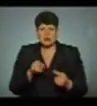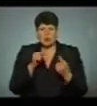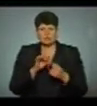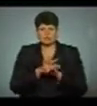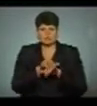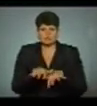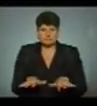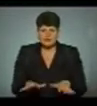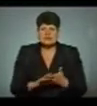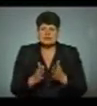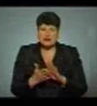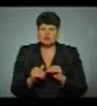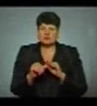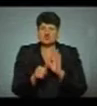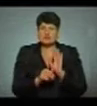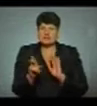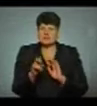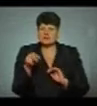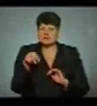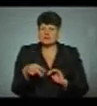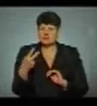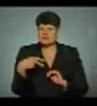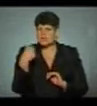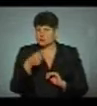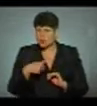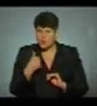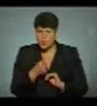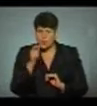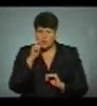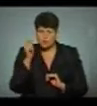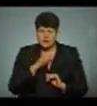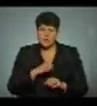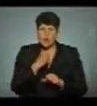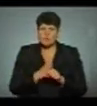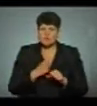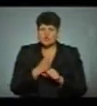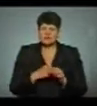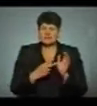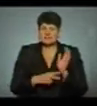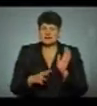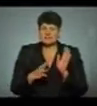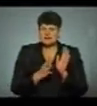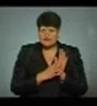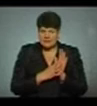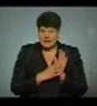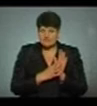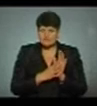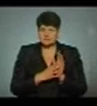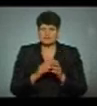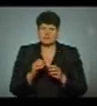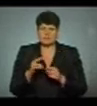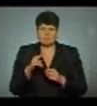коронавірусу. Станом на 16 березня 2020 року в Україні опрацьовано 79 підозр на